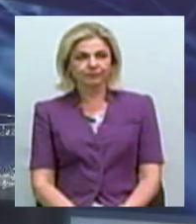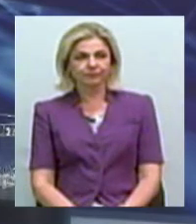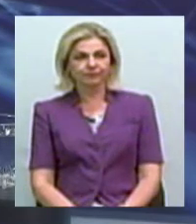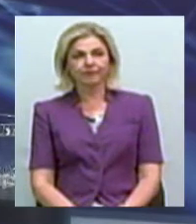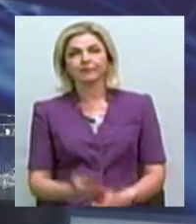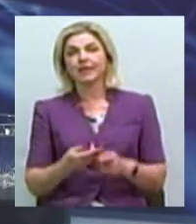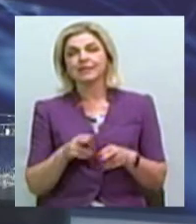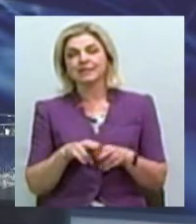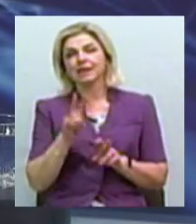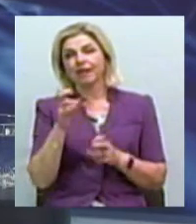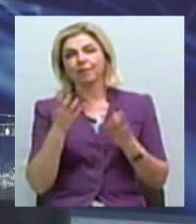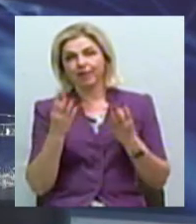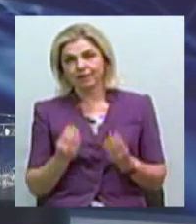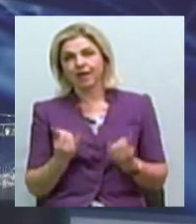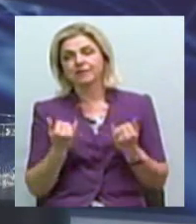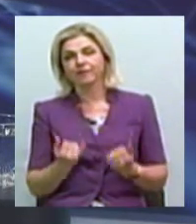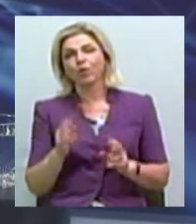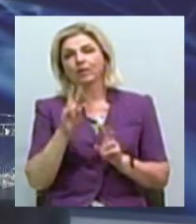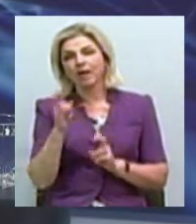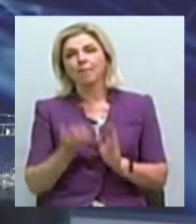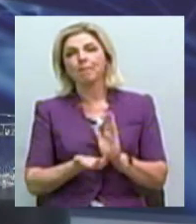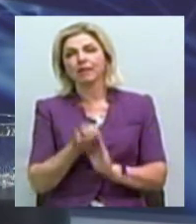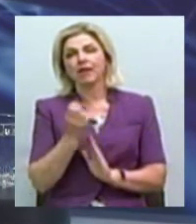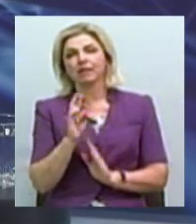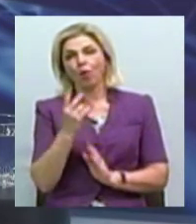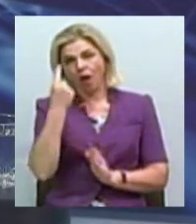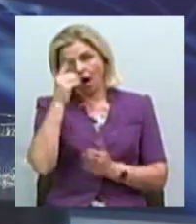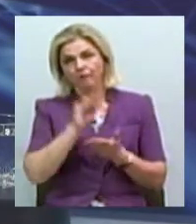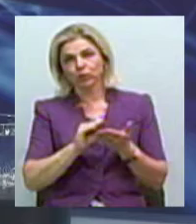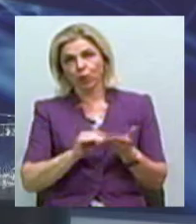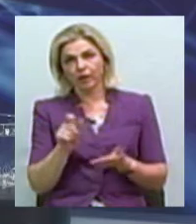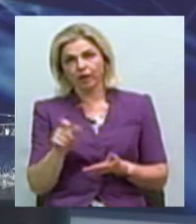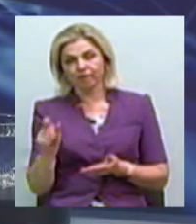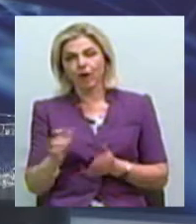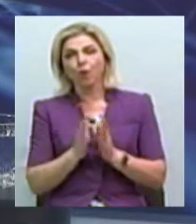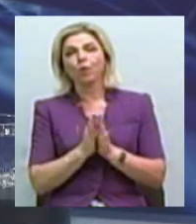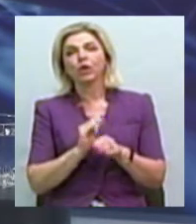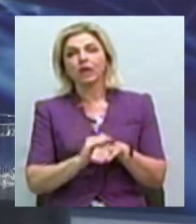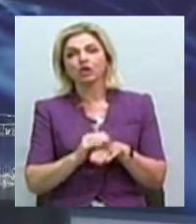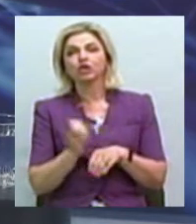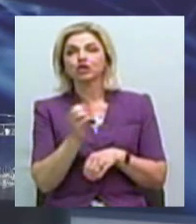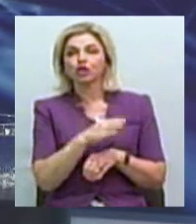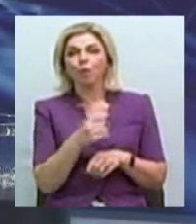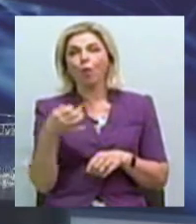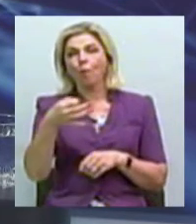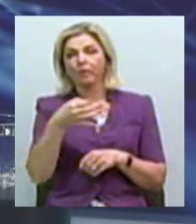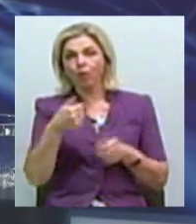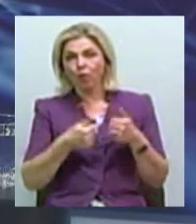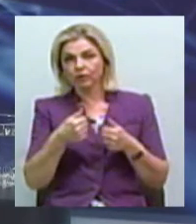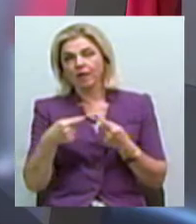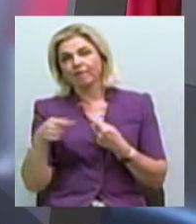Це тема дня, тема нашого ефіру – підтримка миколаївських авторів. Будь ласка, Інга, чим обласний конкурс відрізняється